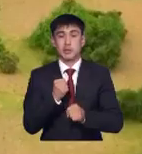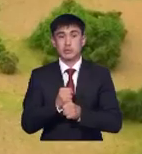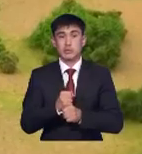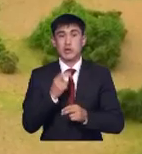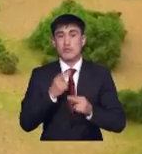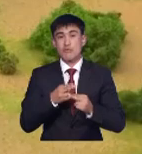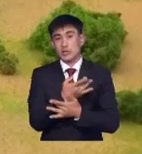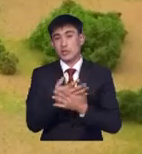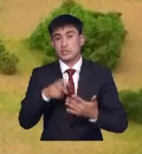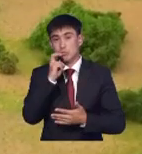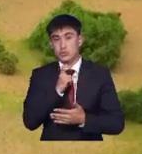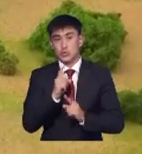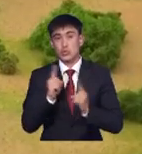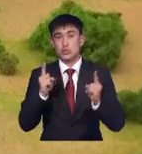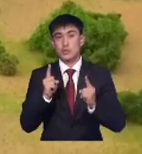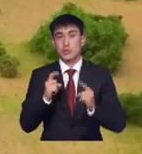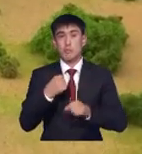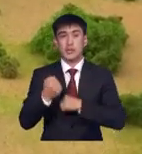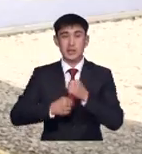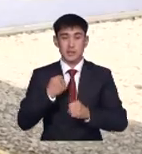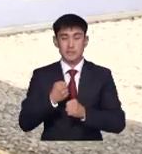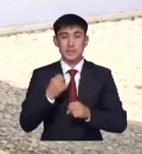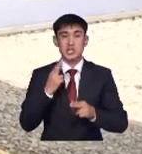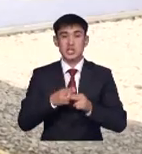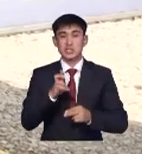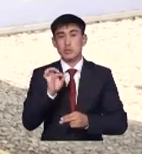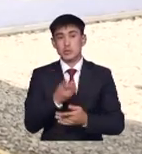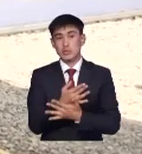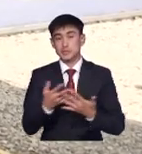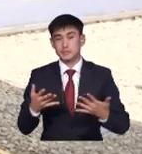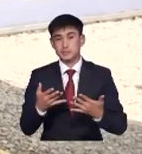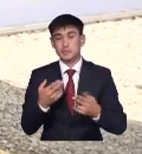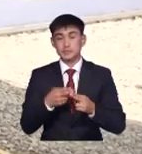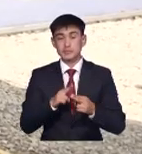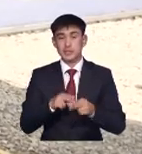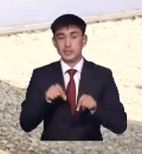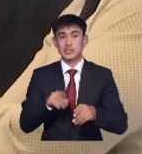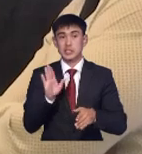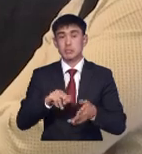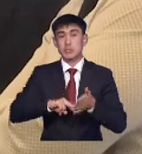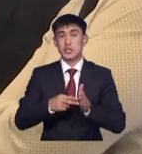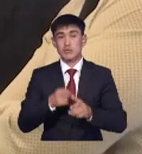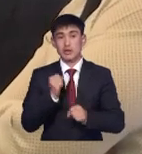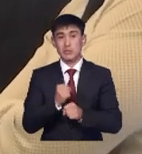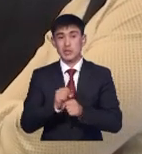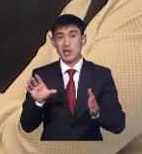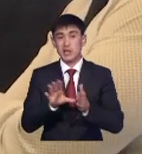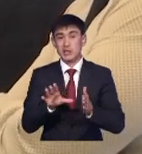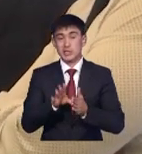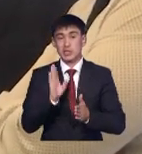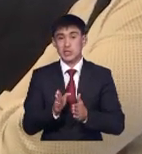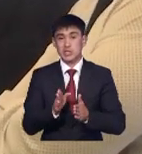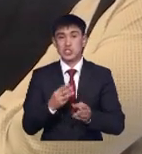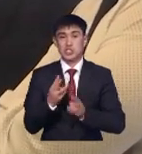твёрдо бытовых отходов крупногабаритных материалов и железобетонных изделий Наряду с этим Здесь также планируют вырабатывать электроэнергию